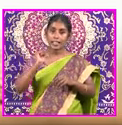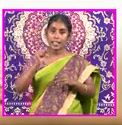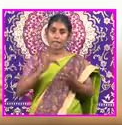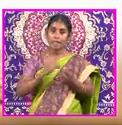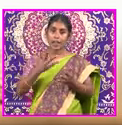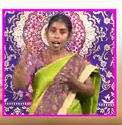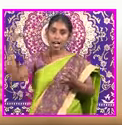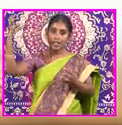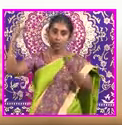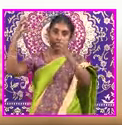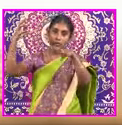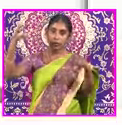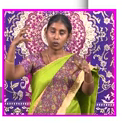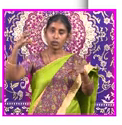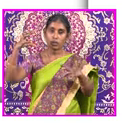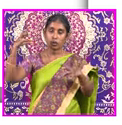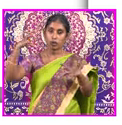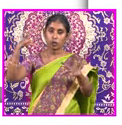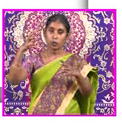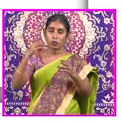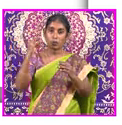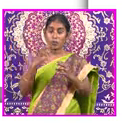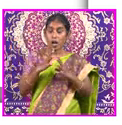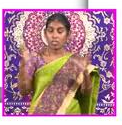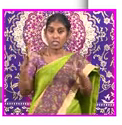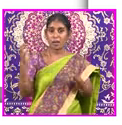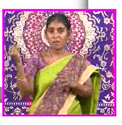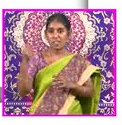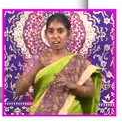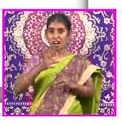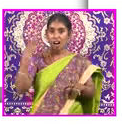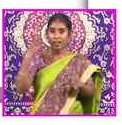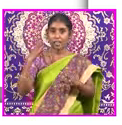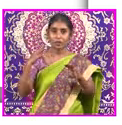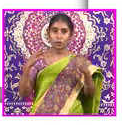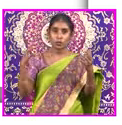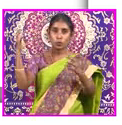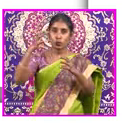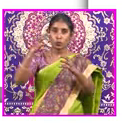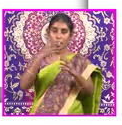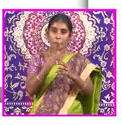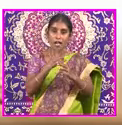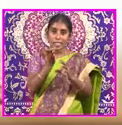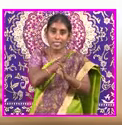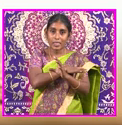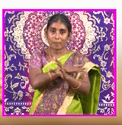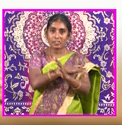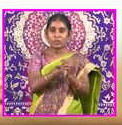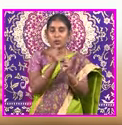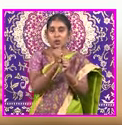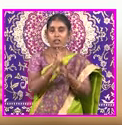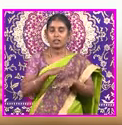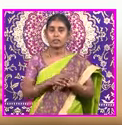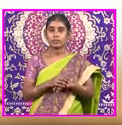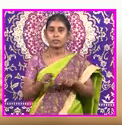வந்து வித்தியாசமாகும். அடுத்தது இருப்பிடம். இருப்பிடம் ஒரு முக்கியமான ஃபேக்டர். இப்போ ஒரு